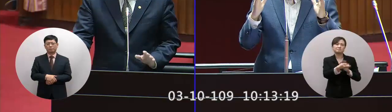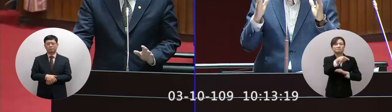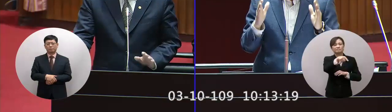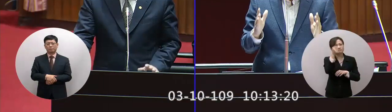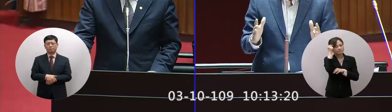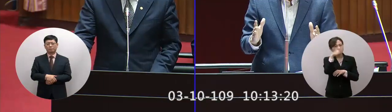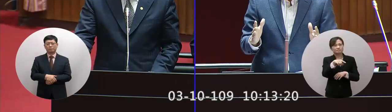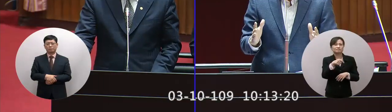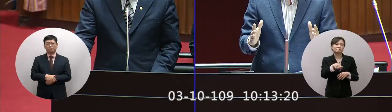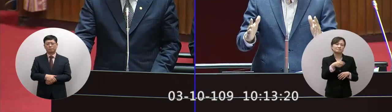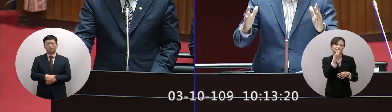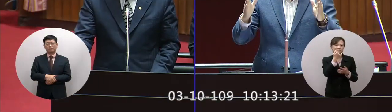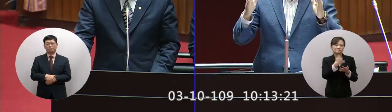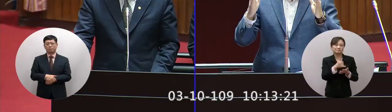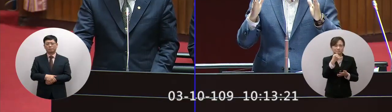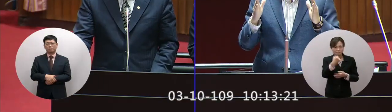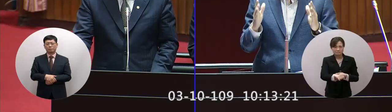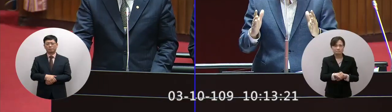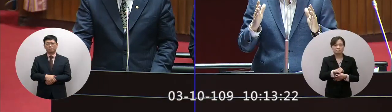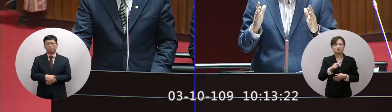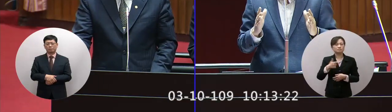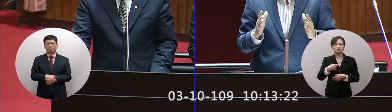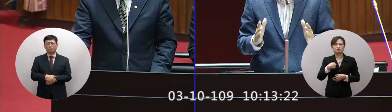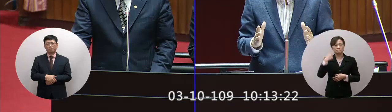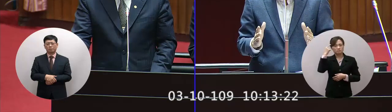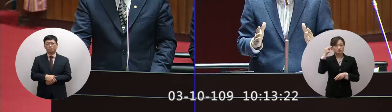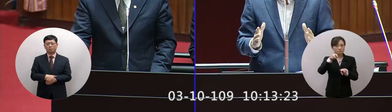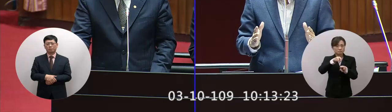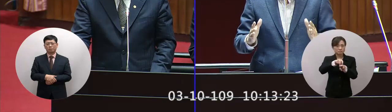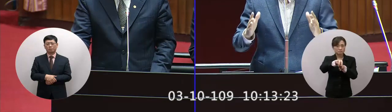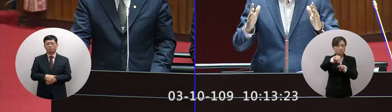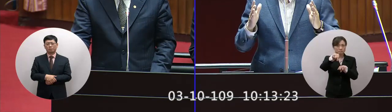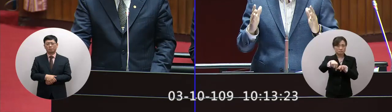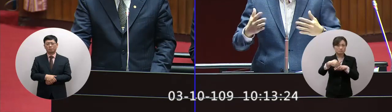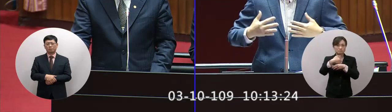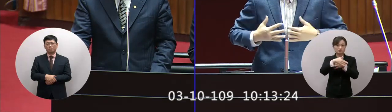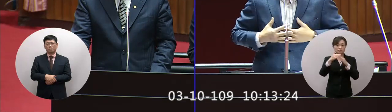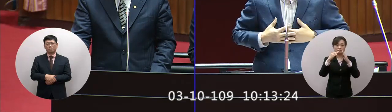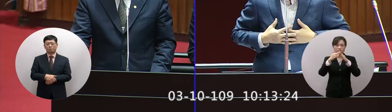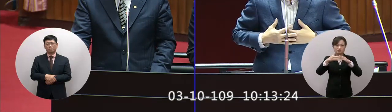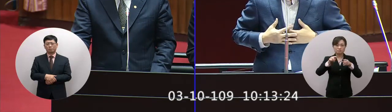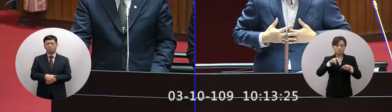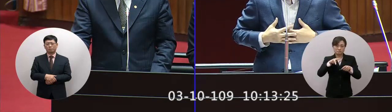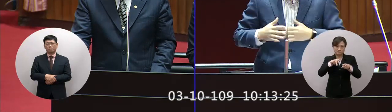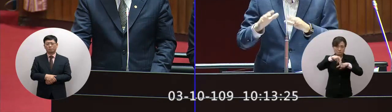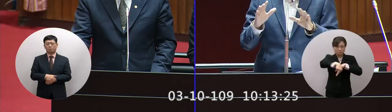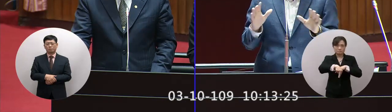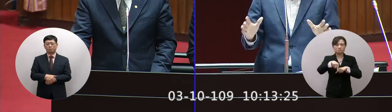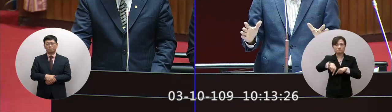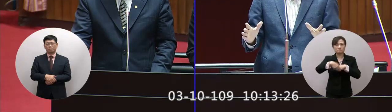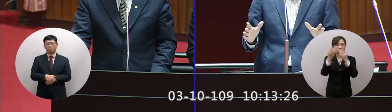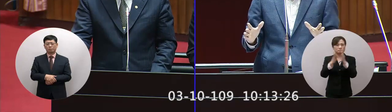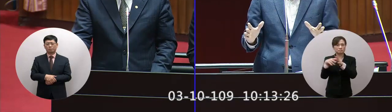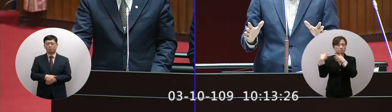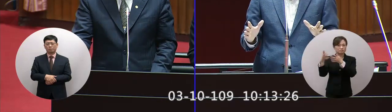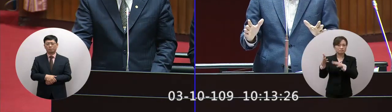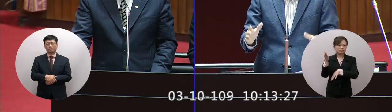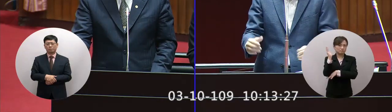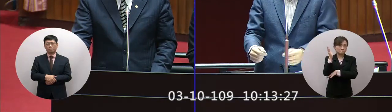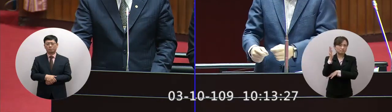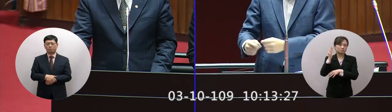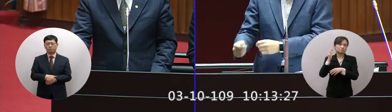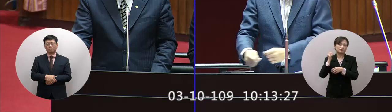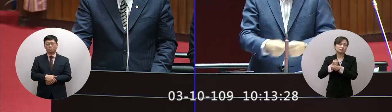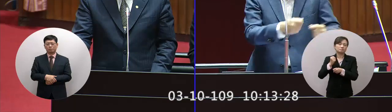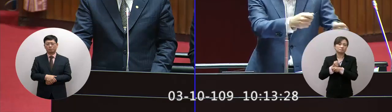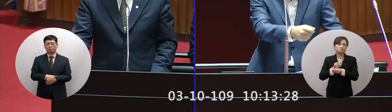程最吊诡的是，这些跨县市轨道工程都是公家机关在做的，没有私人企业。然